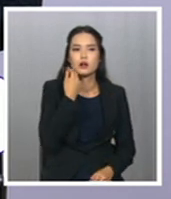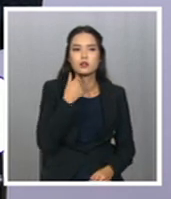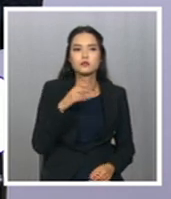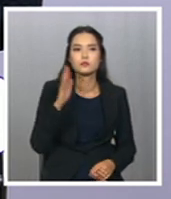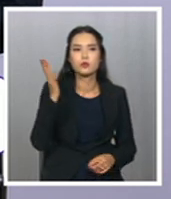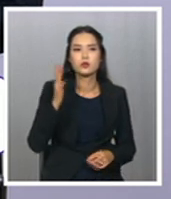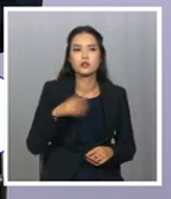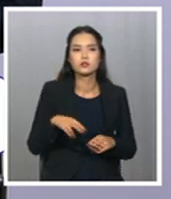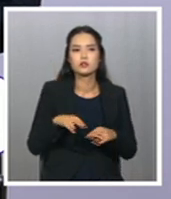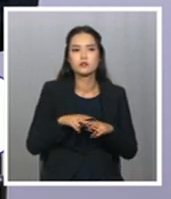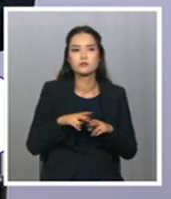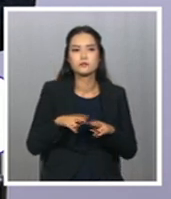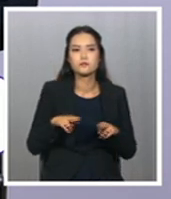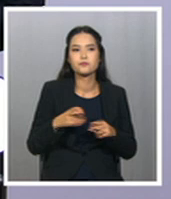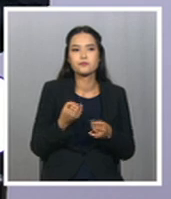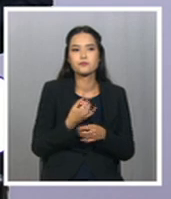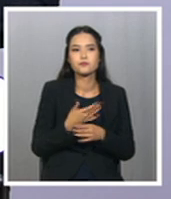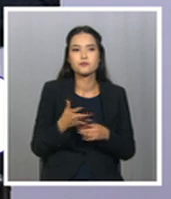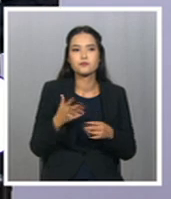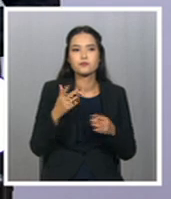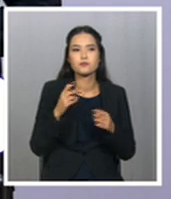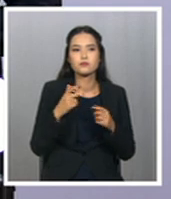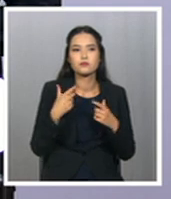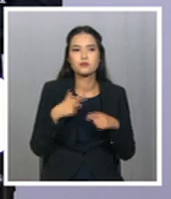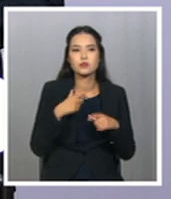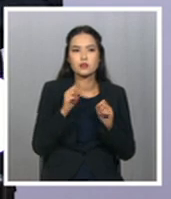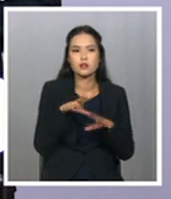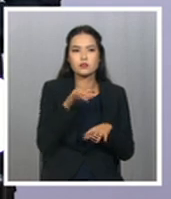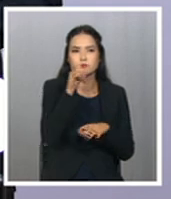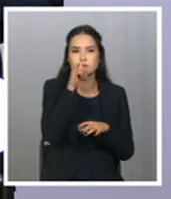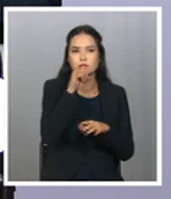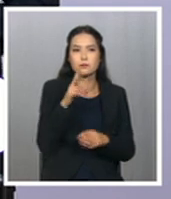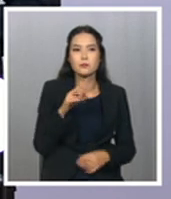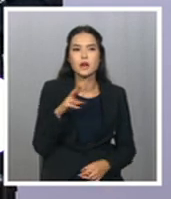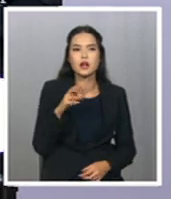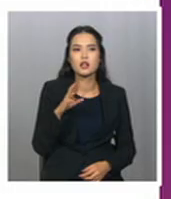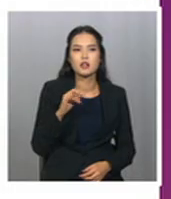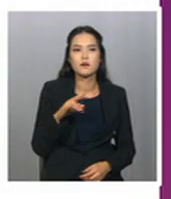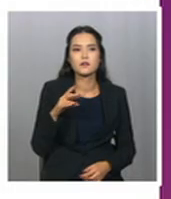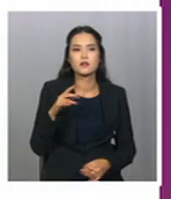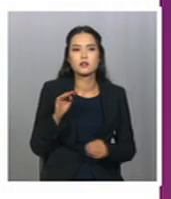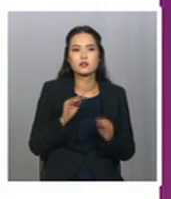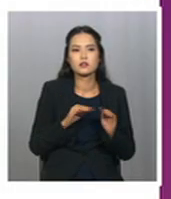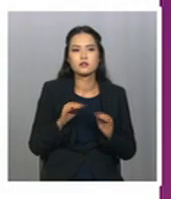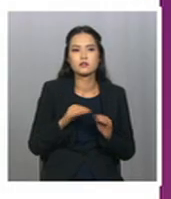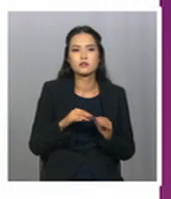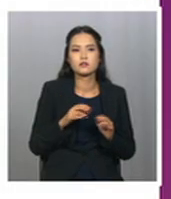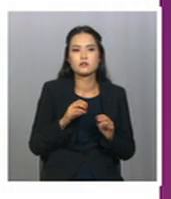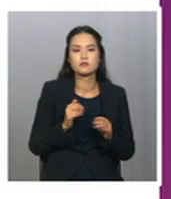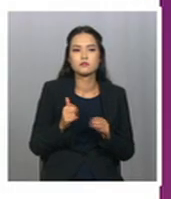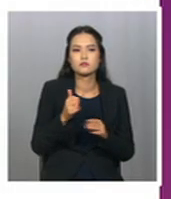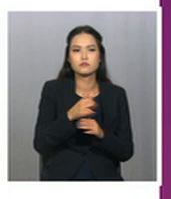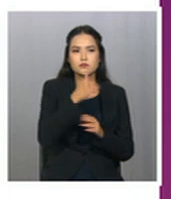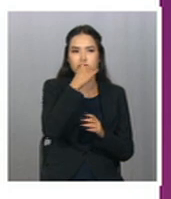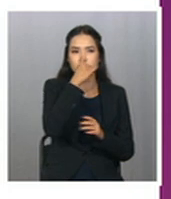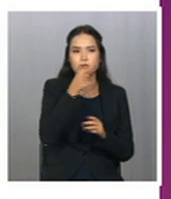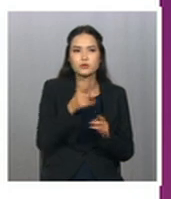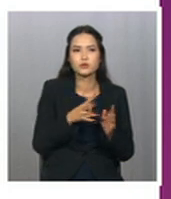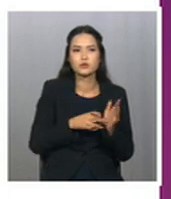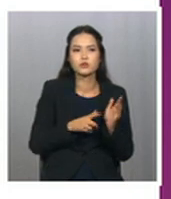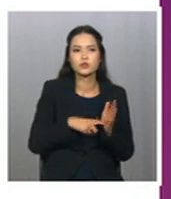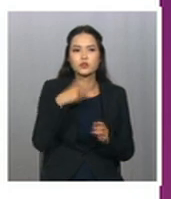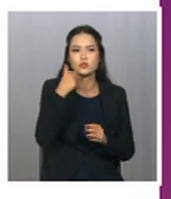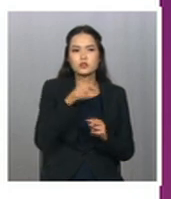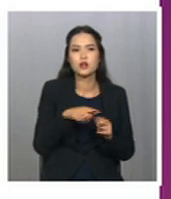бірнеше емтиханды тапсыра алмай, бакалавр дәрежесін иелене алмай қалады. Десе де ол 1907 жылы